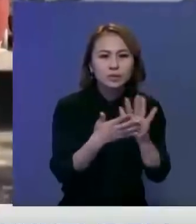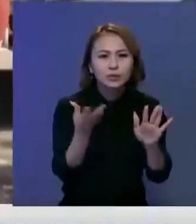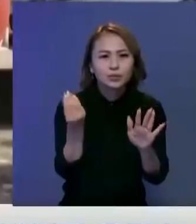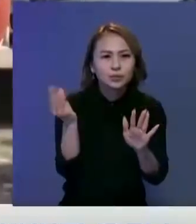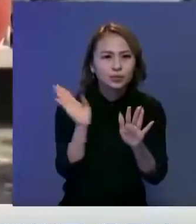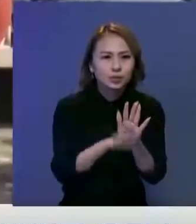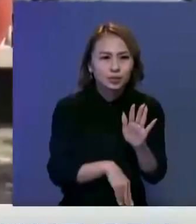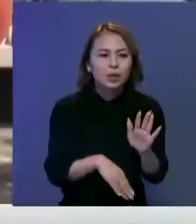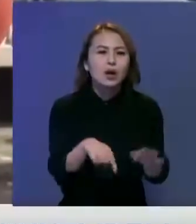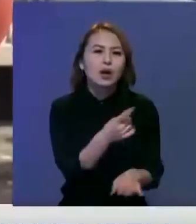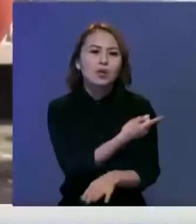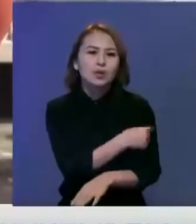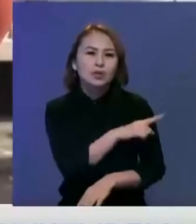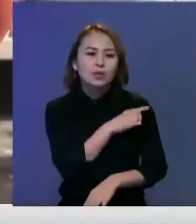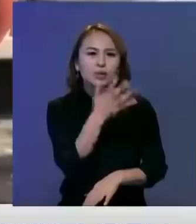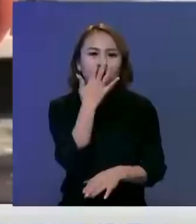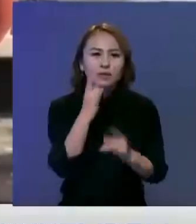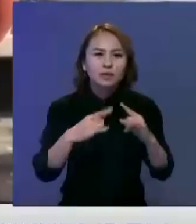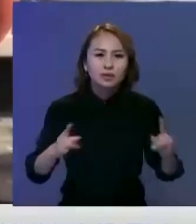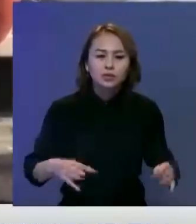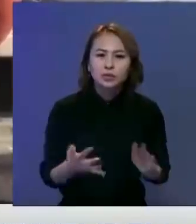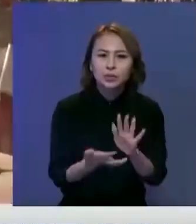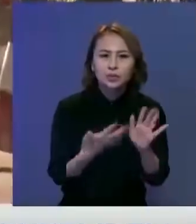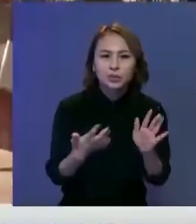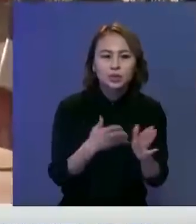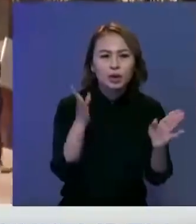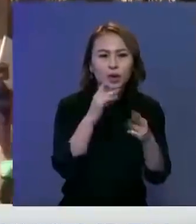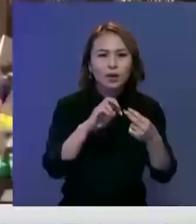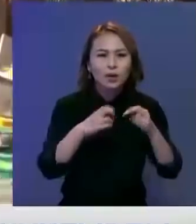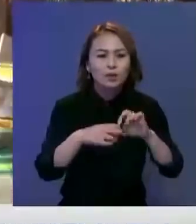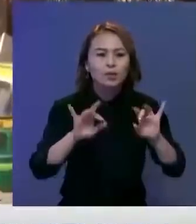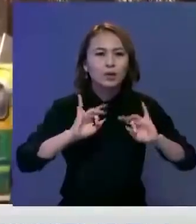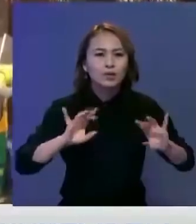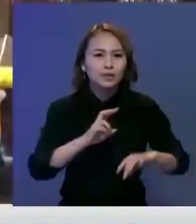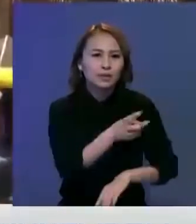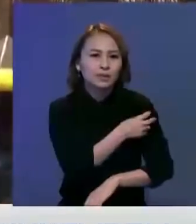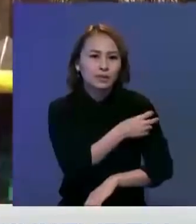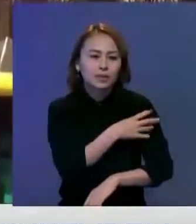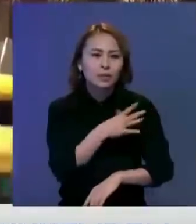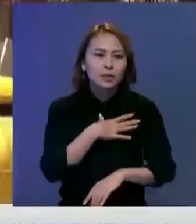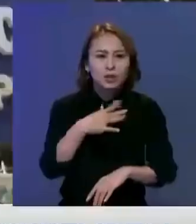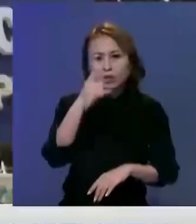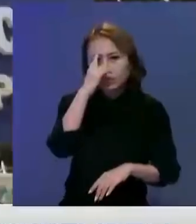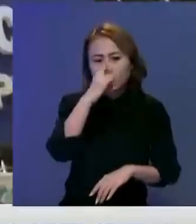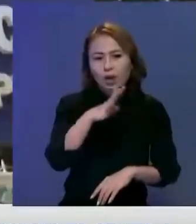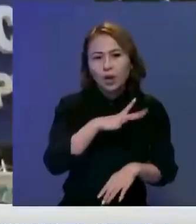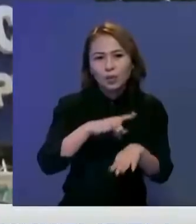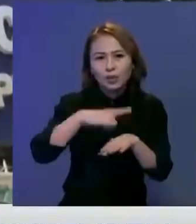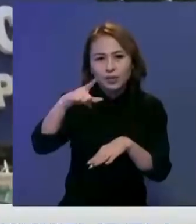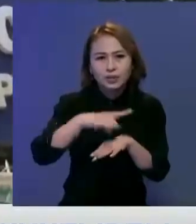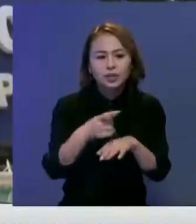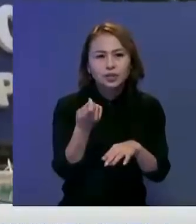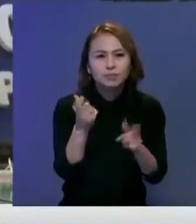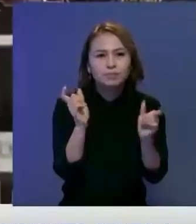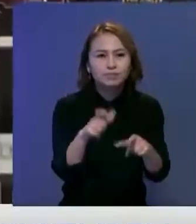жағдайна шарлауда. Ауруханаларда оттегі жетіспей жатыр. Эпидемиологиялық ақуалға байланысты кей елдер үндістанмен әуе